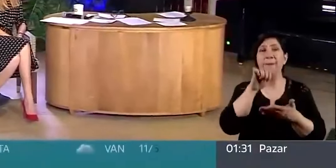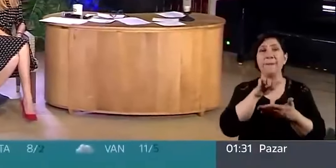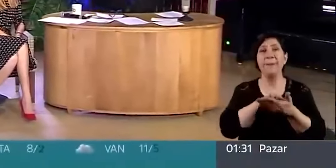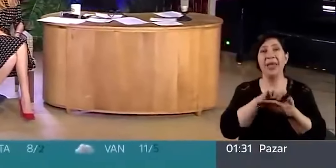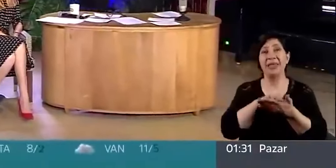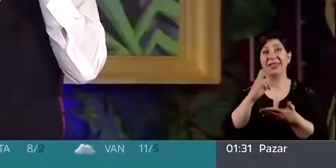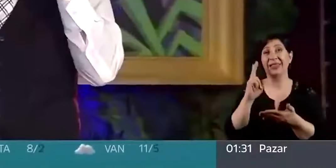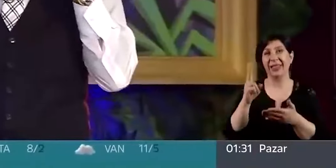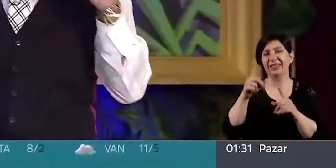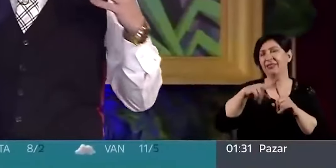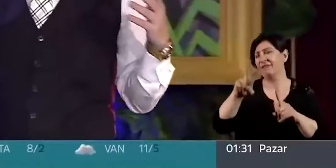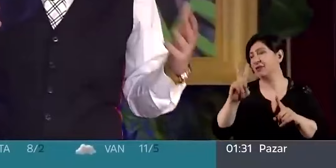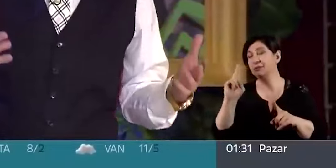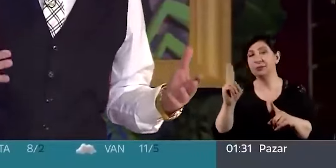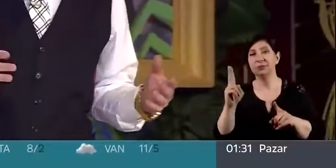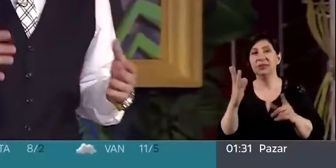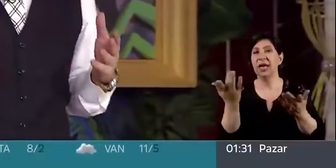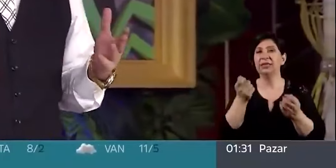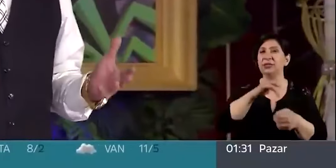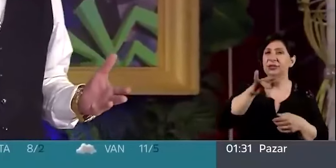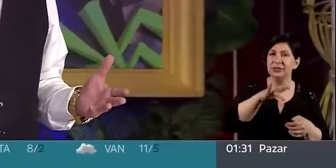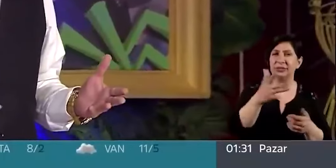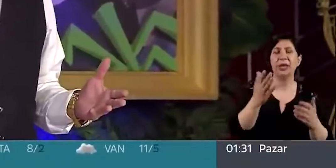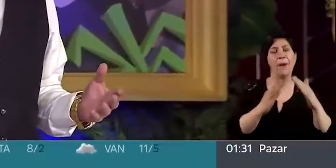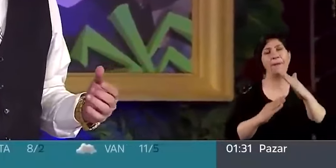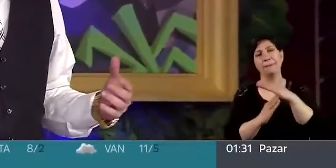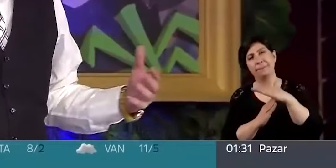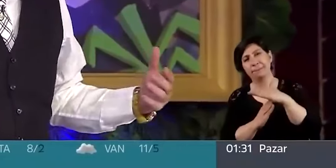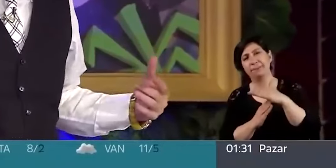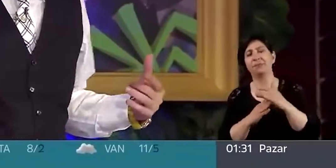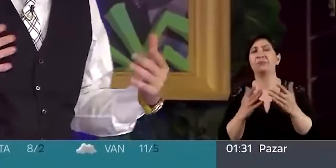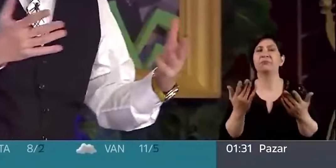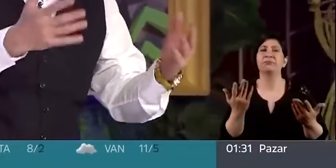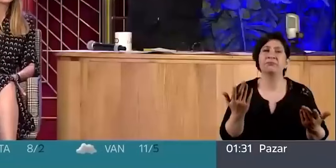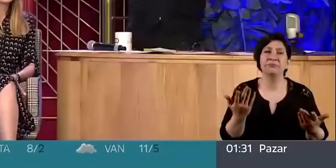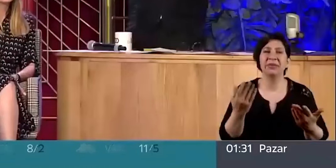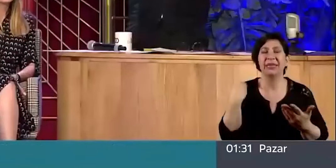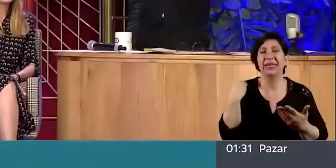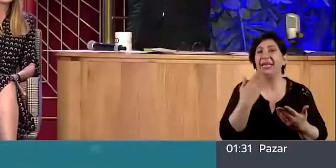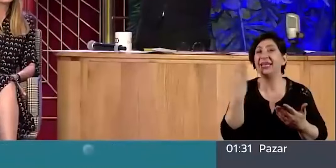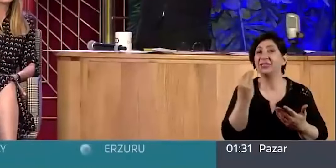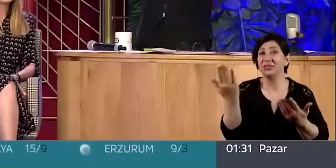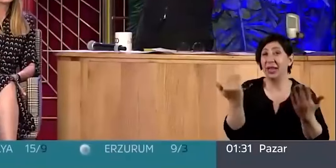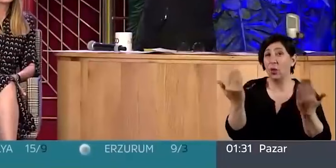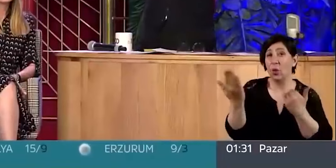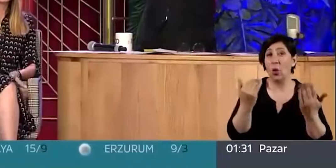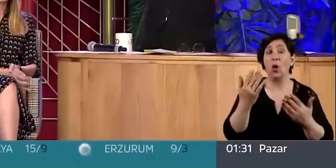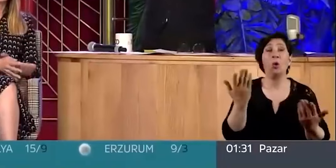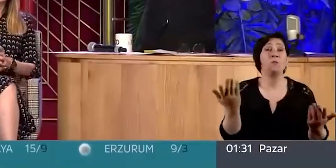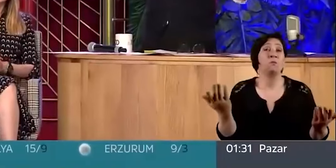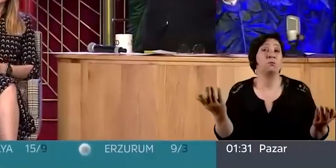medyanın durumu dolayısıyla ya işsiz ya ara vermek zorunda kalmış. Bir yandan yeni gençler geliyor, bir